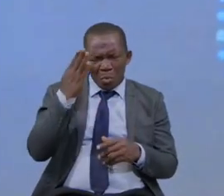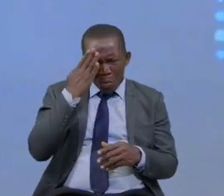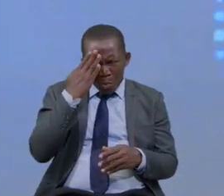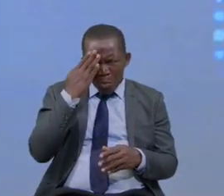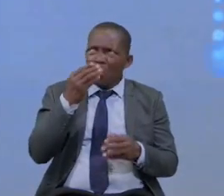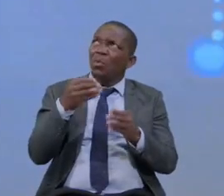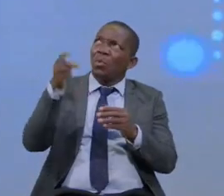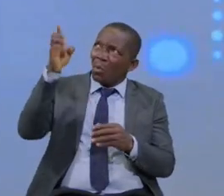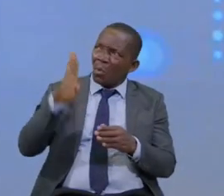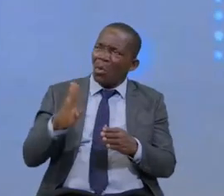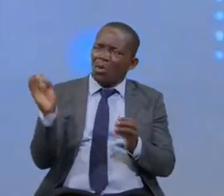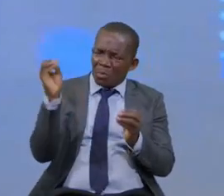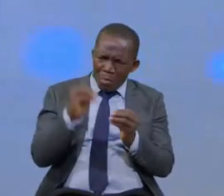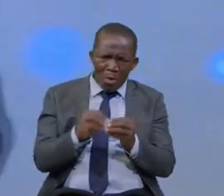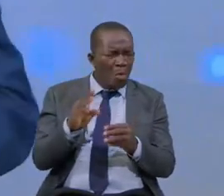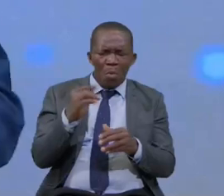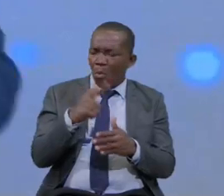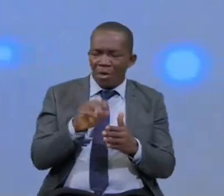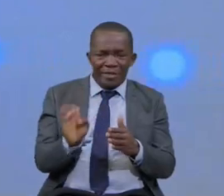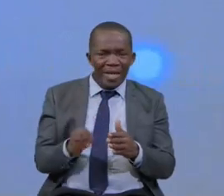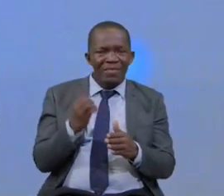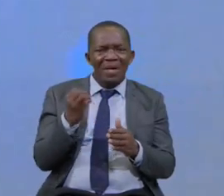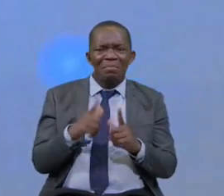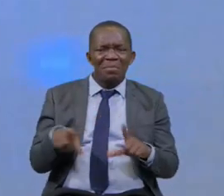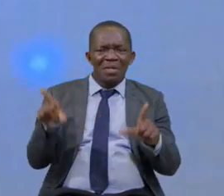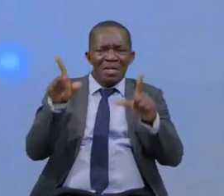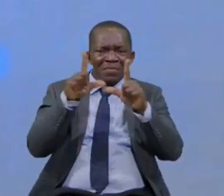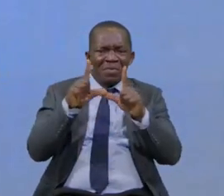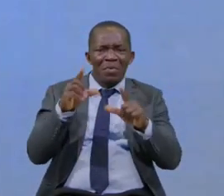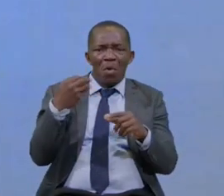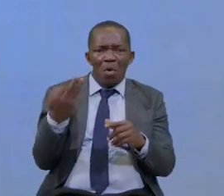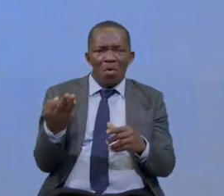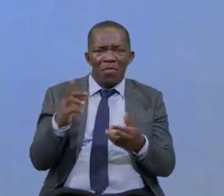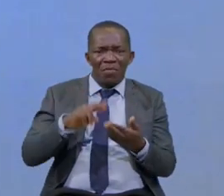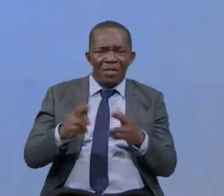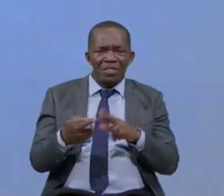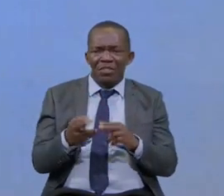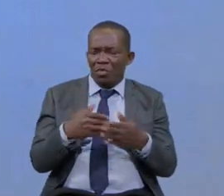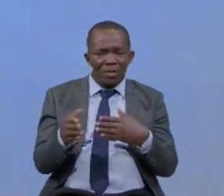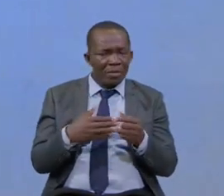niveau d'intimité, quel que soit le niveau de relation que tu as,